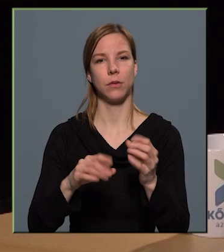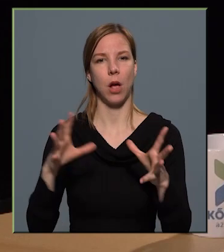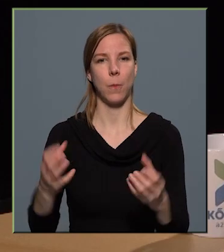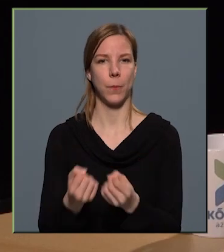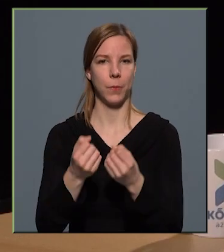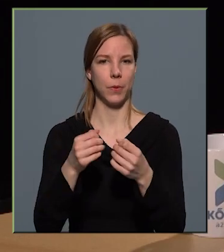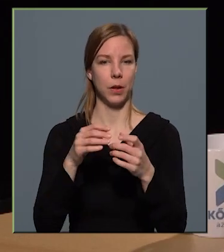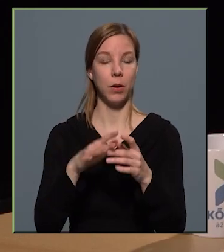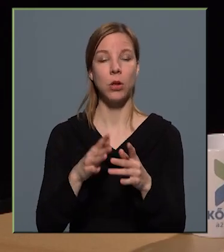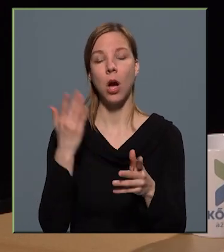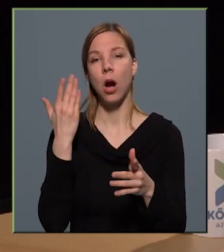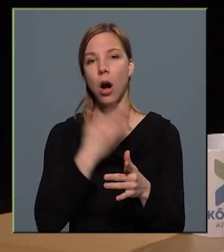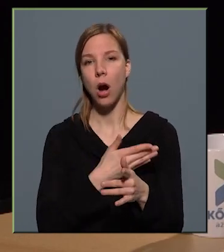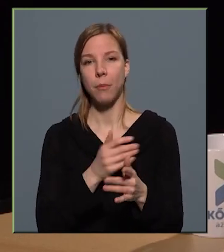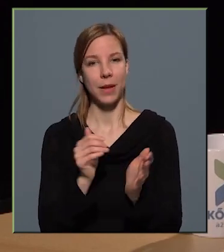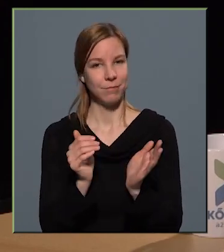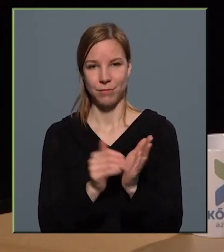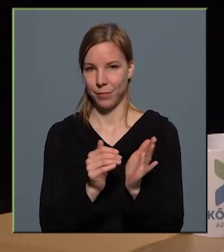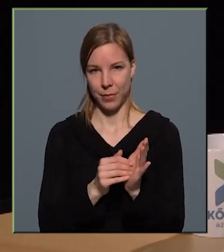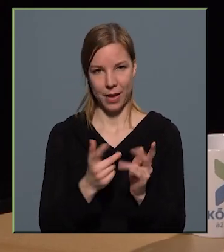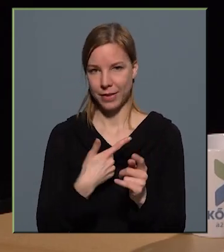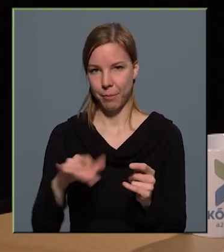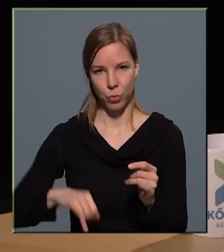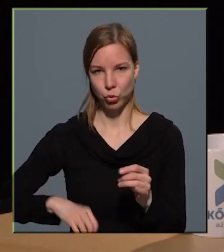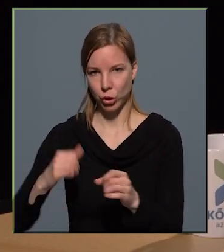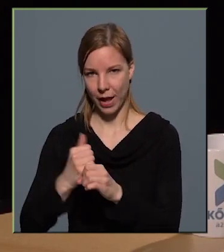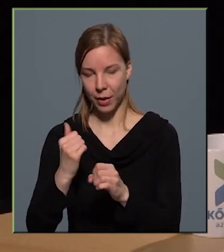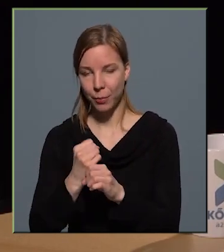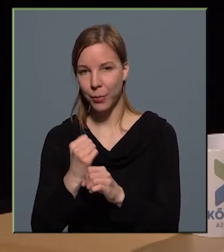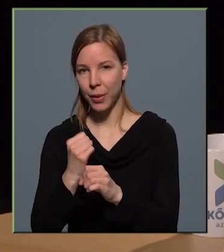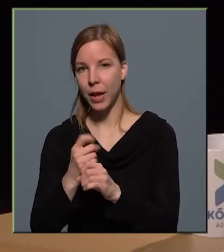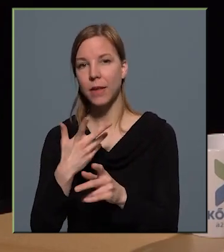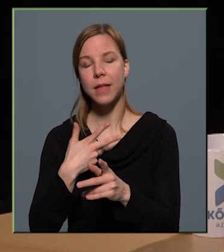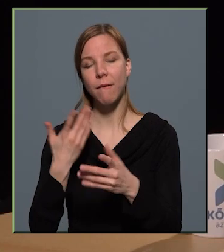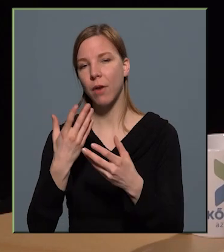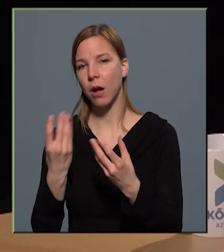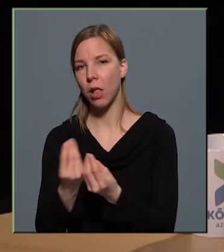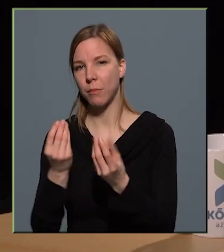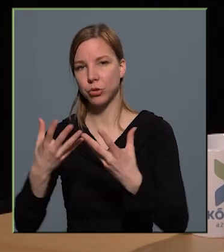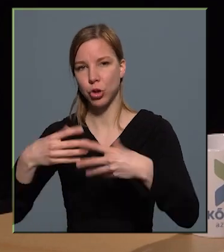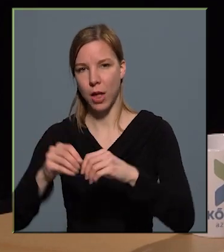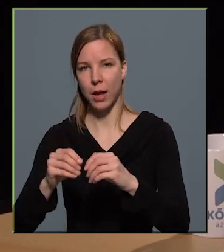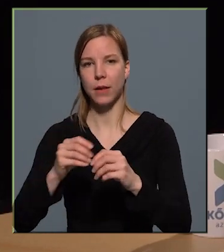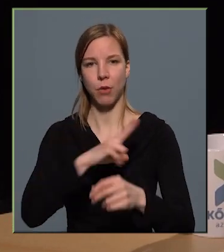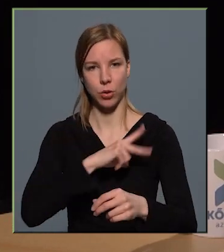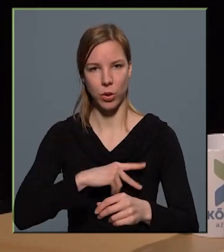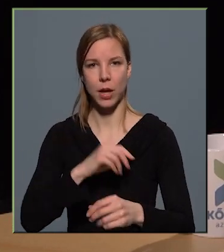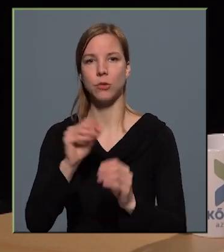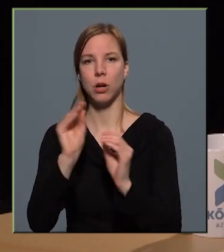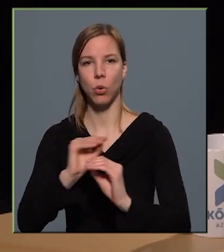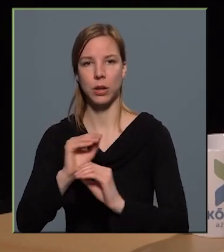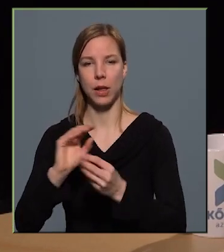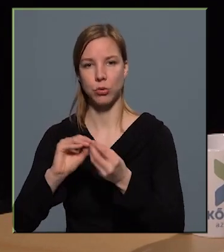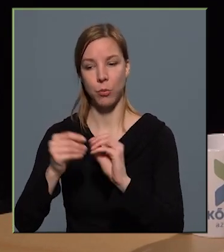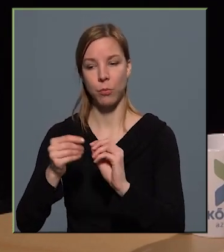hogy az esetleg még nem bűncselekményi, de mondjuk családi, szociális, oktatási problémával találkozókat